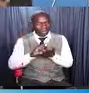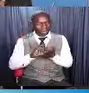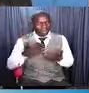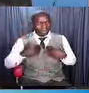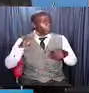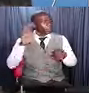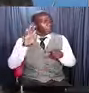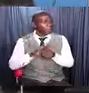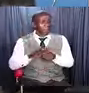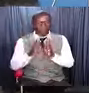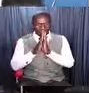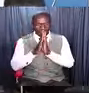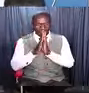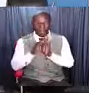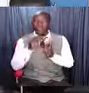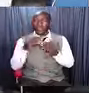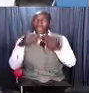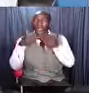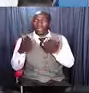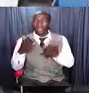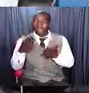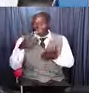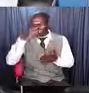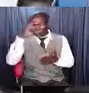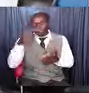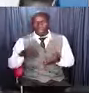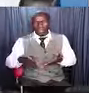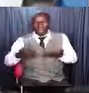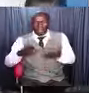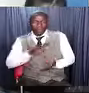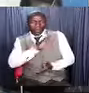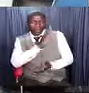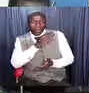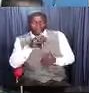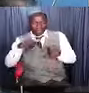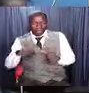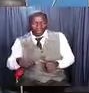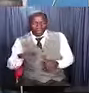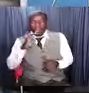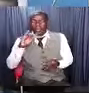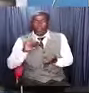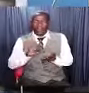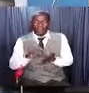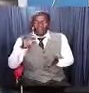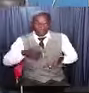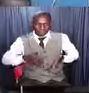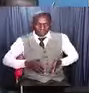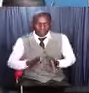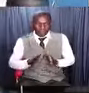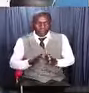mengi. Huyajibu maana sina kukaa. Nipe uwezo wa kukaa. Niwe yule azaye matunda ya